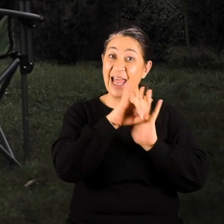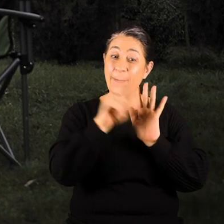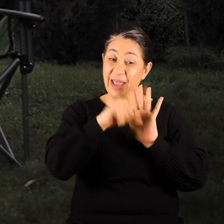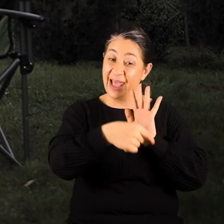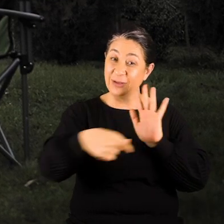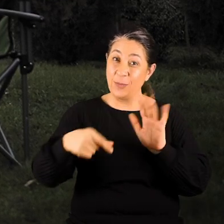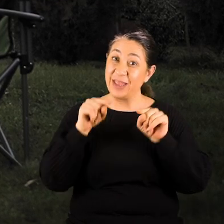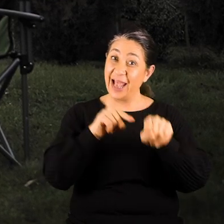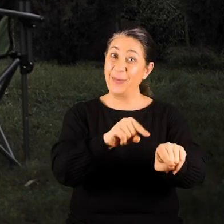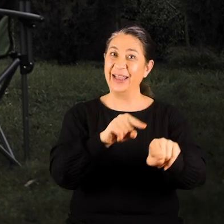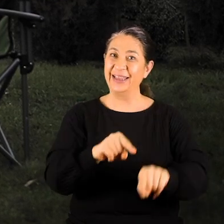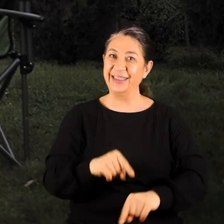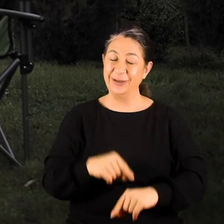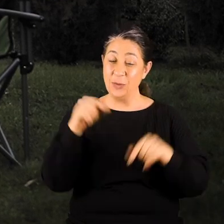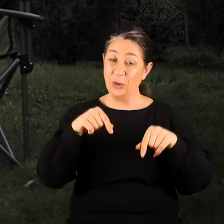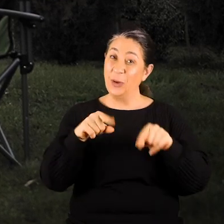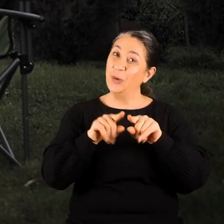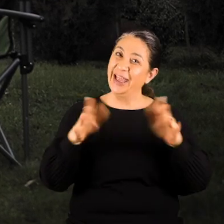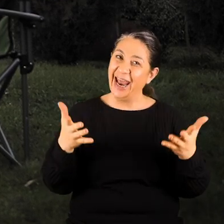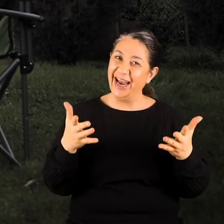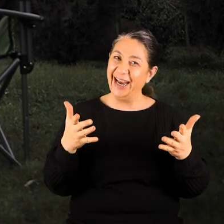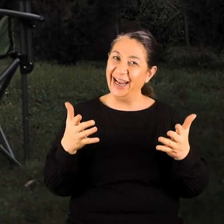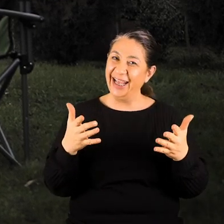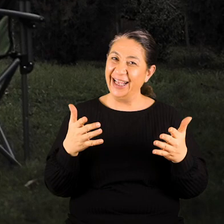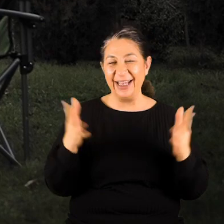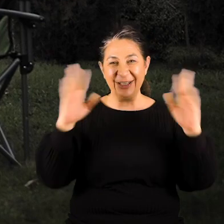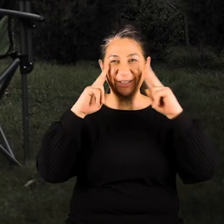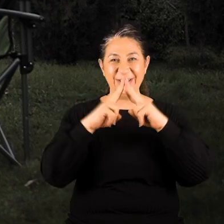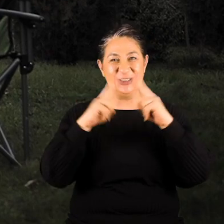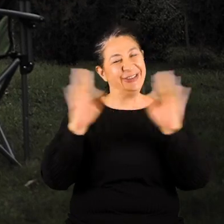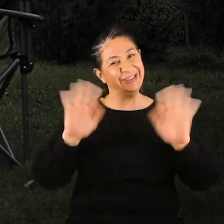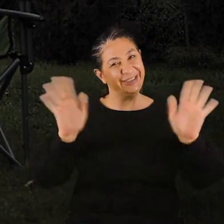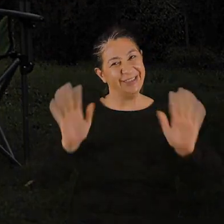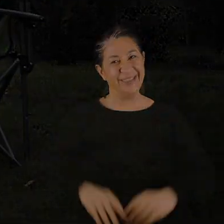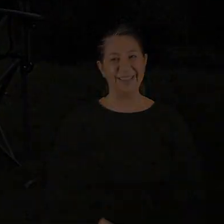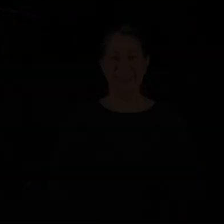yazıyorum. Takip edin. Evet. Bugünlük bu kadar arkadaşlar. Görüşürüz. Hadi. Görüşürüz.